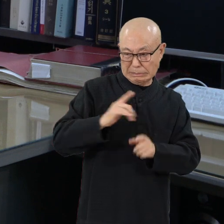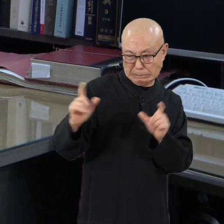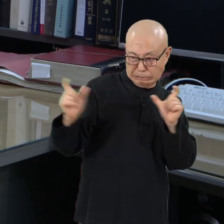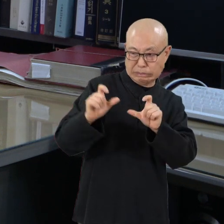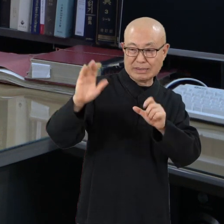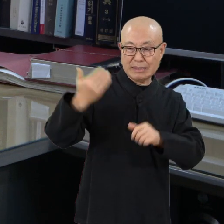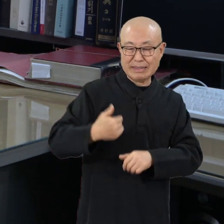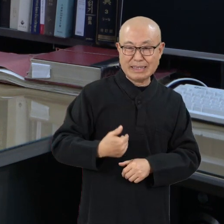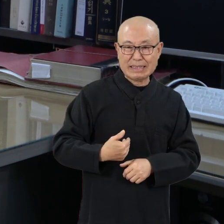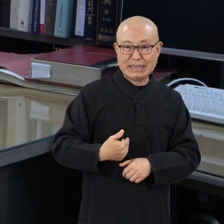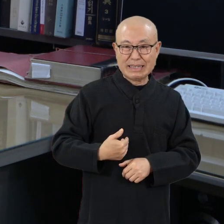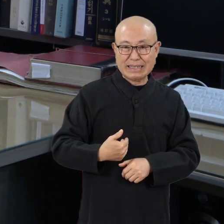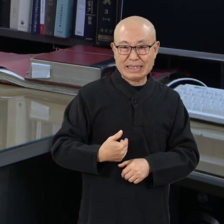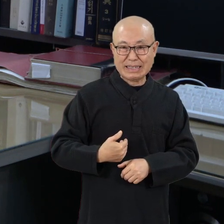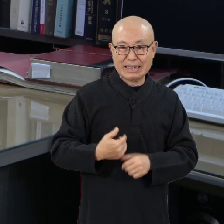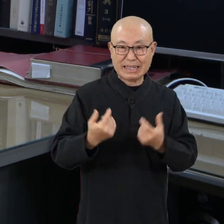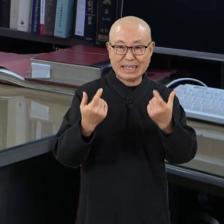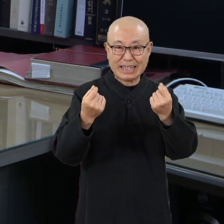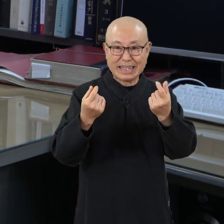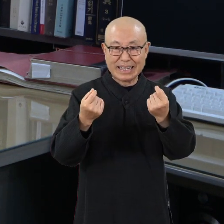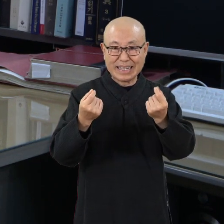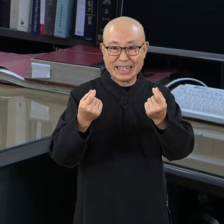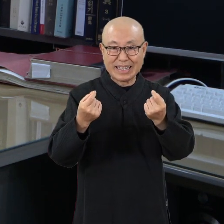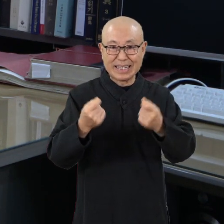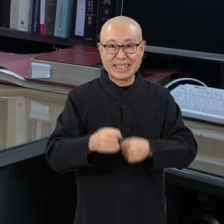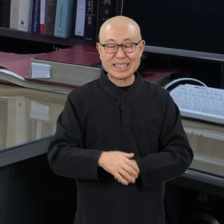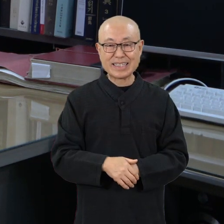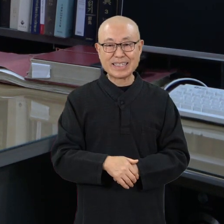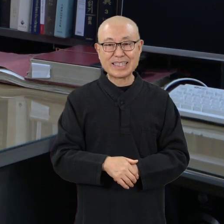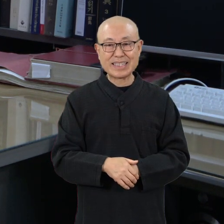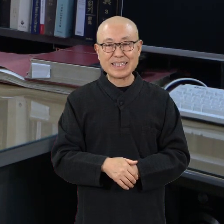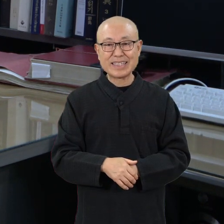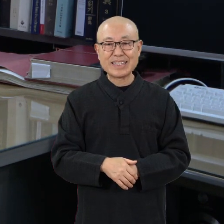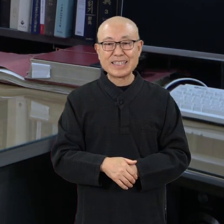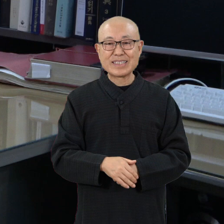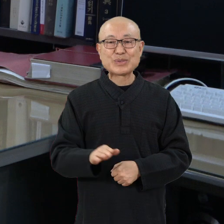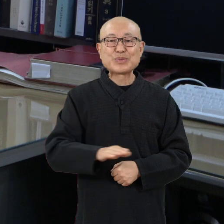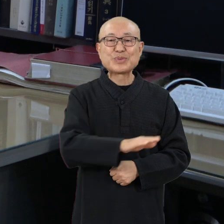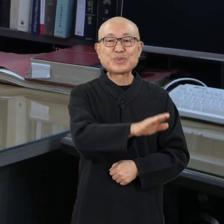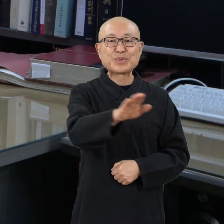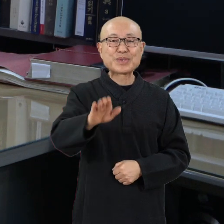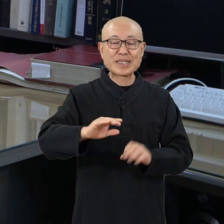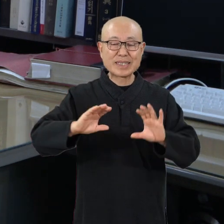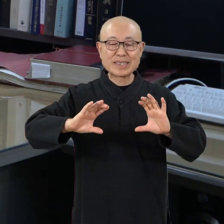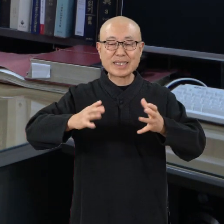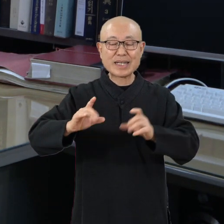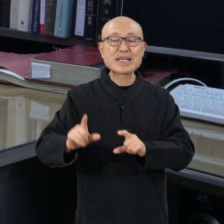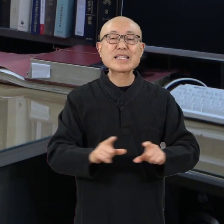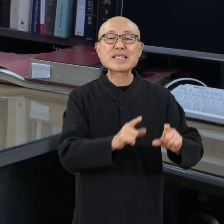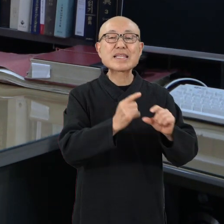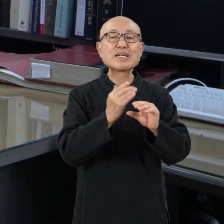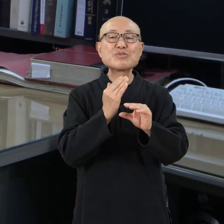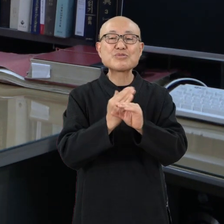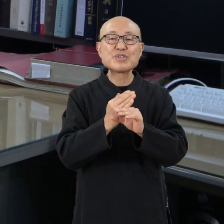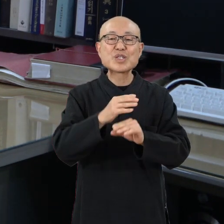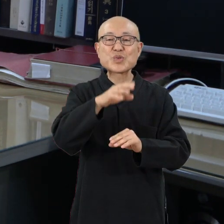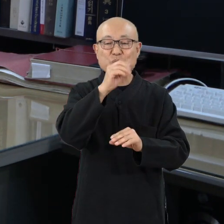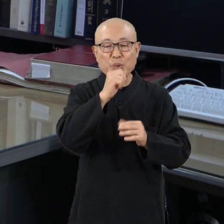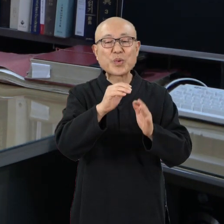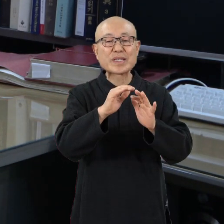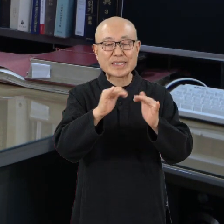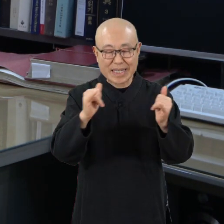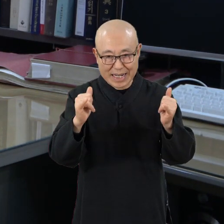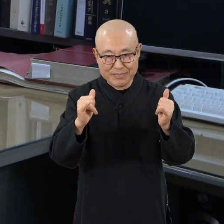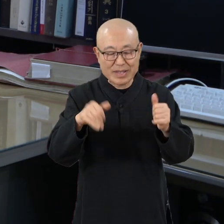저 사람은 나를 어떻게 생각하나 이러고 이제 시작하거든요. 그래서 우리가 이 세상을 살면서 좋은